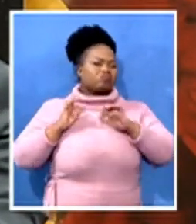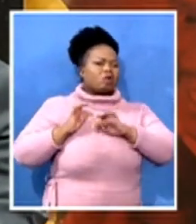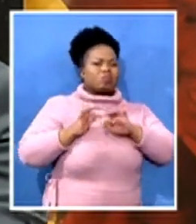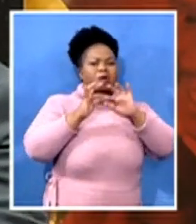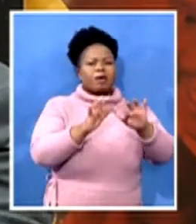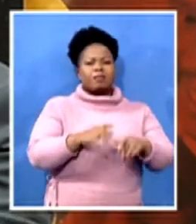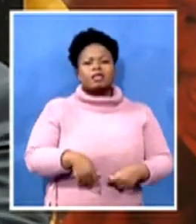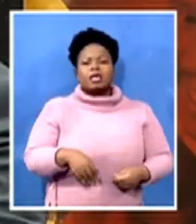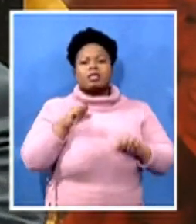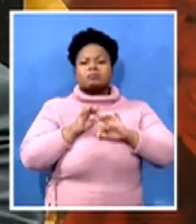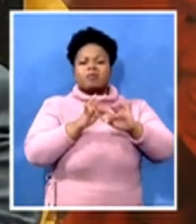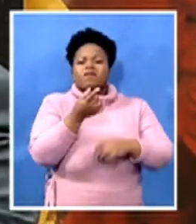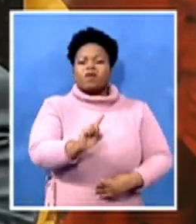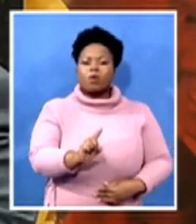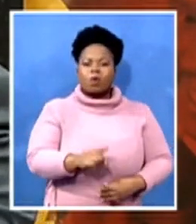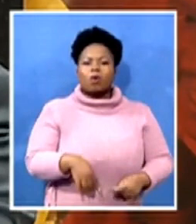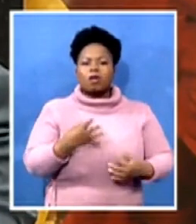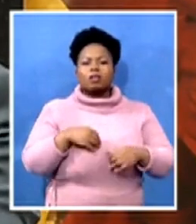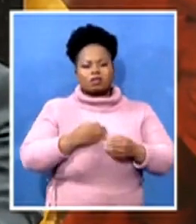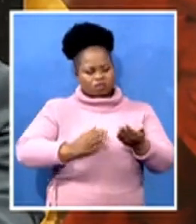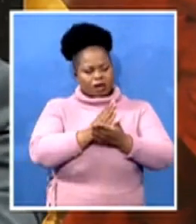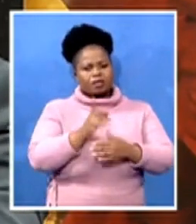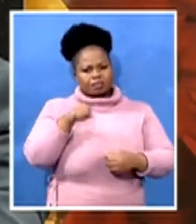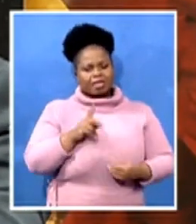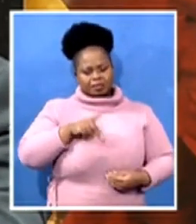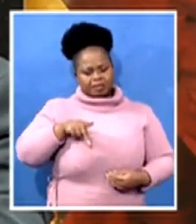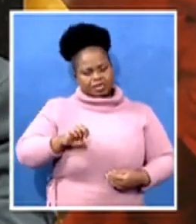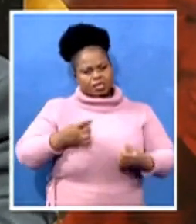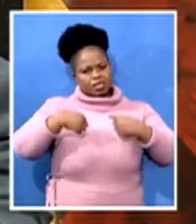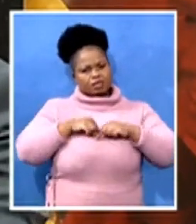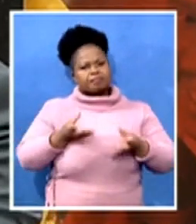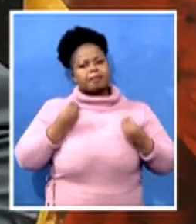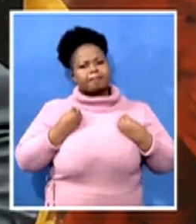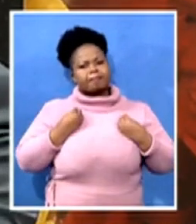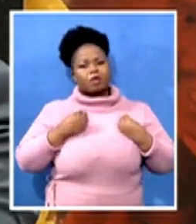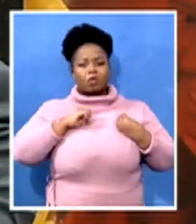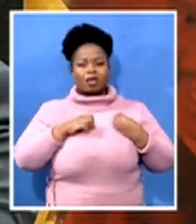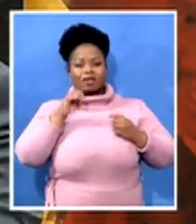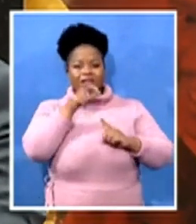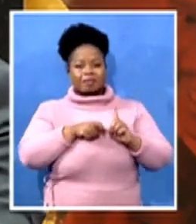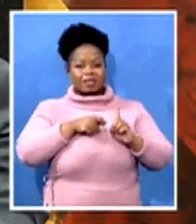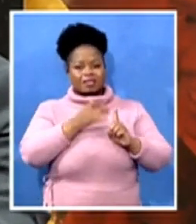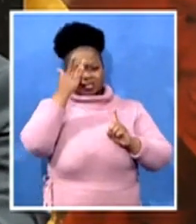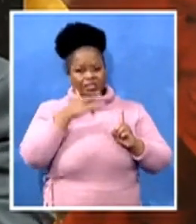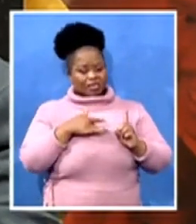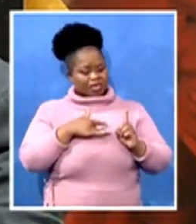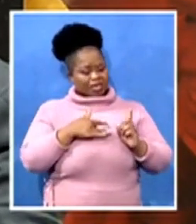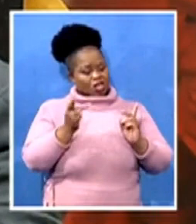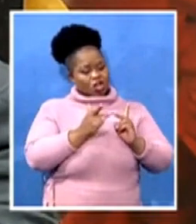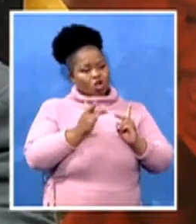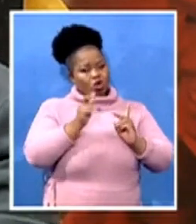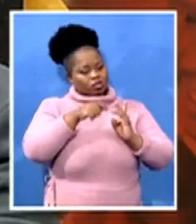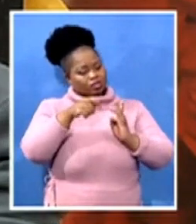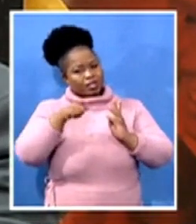Umntu oyi-significant contact yala patient index patient fanele lo